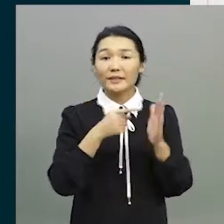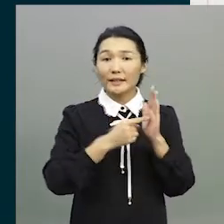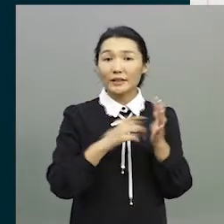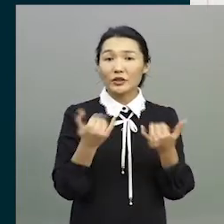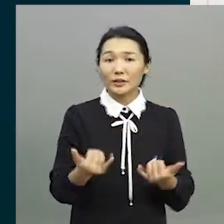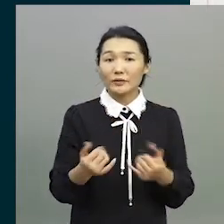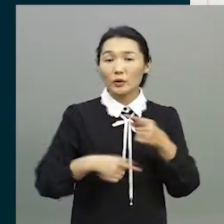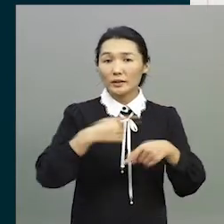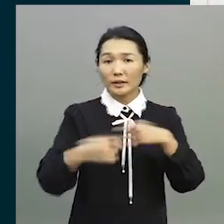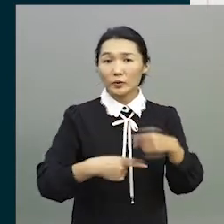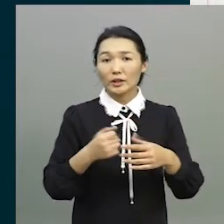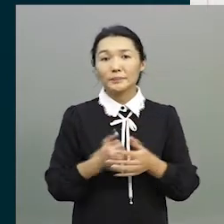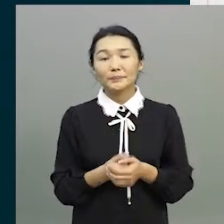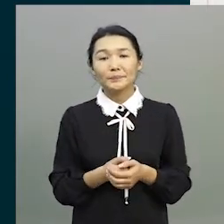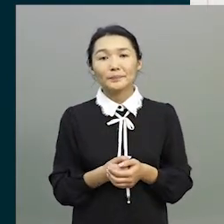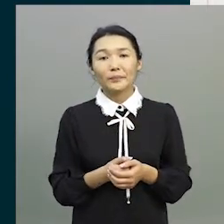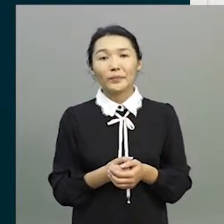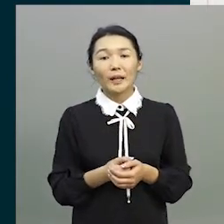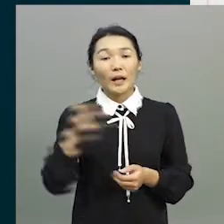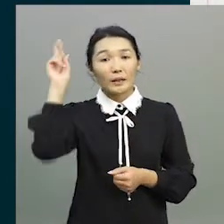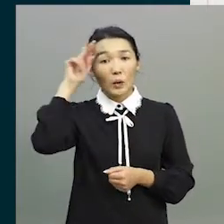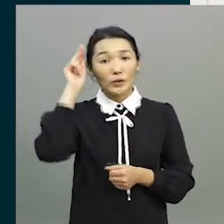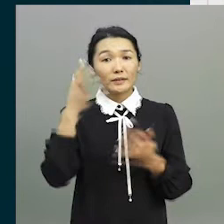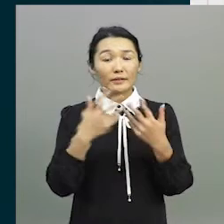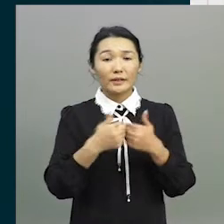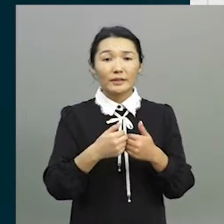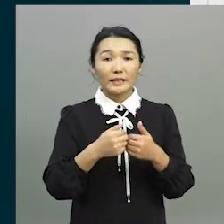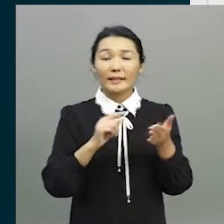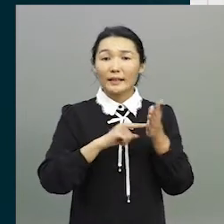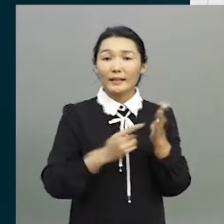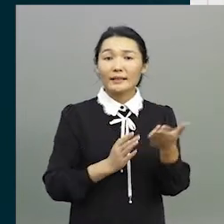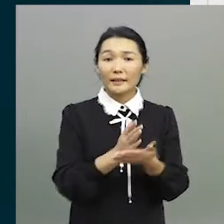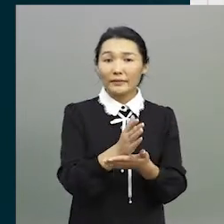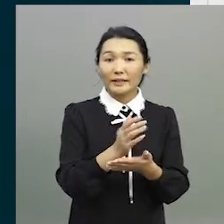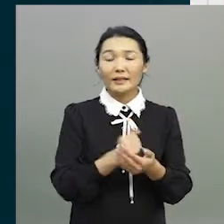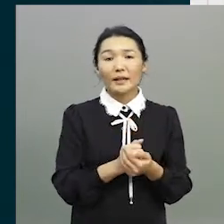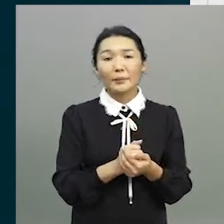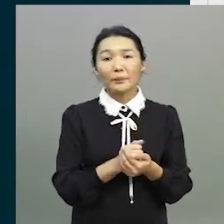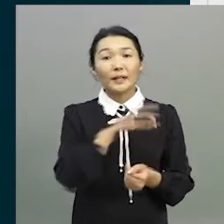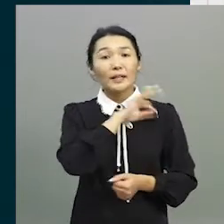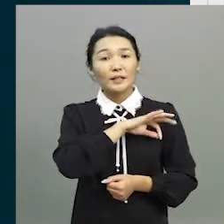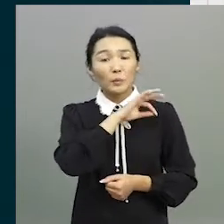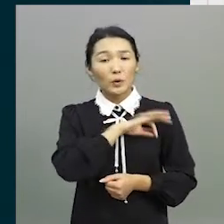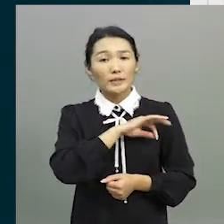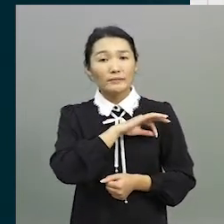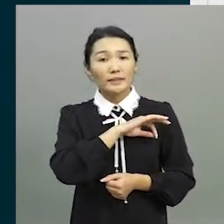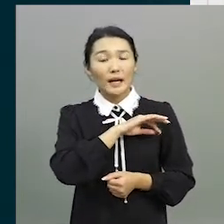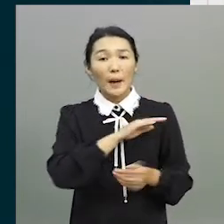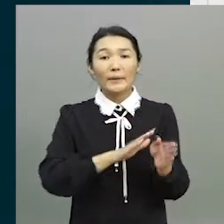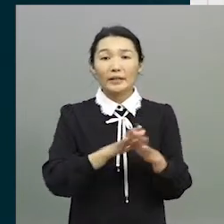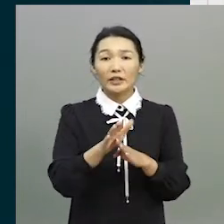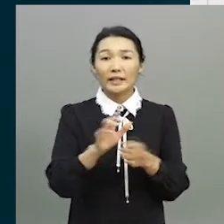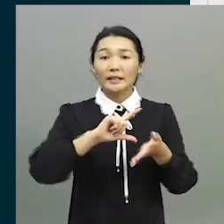сегодня следующие научиться вычислять координаты вектора и использовать их при решении